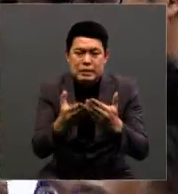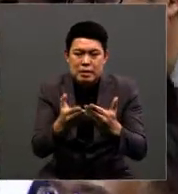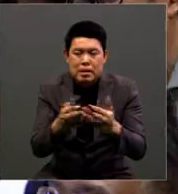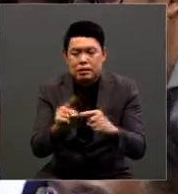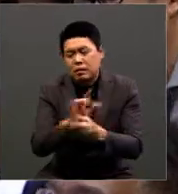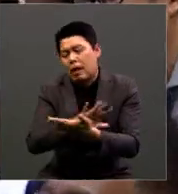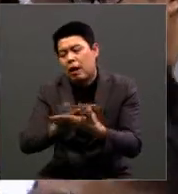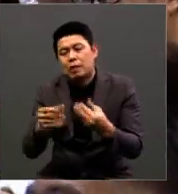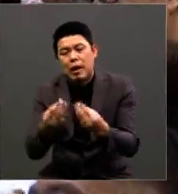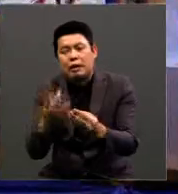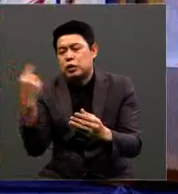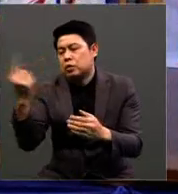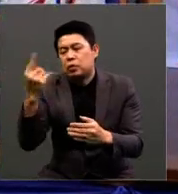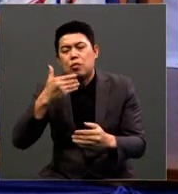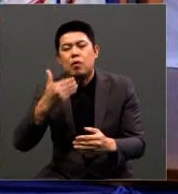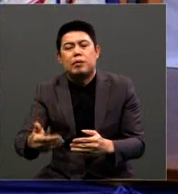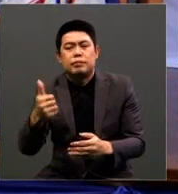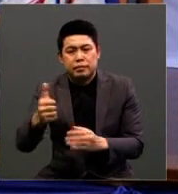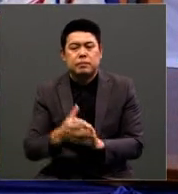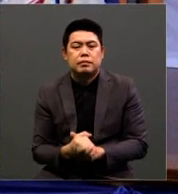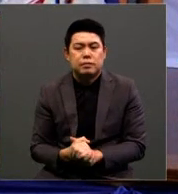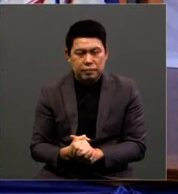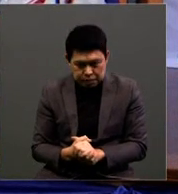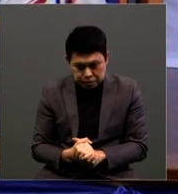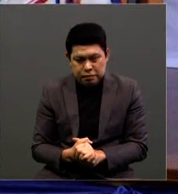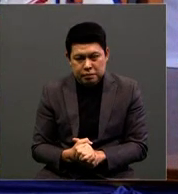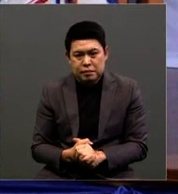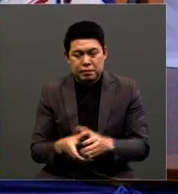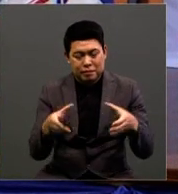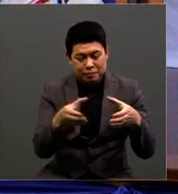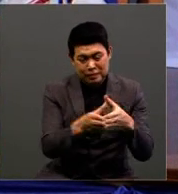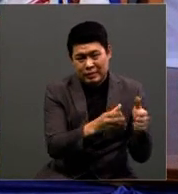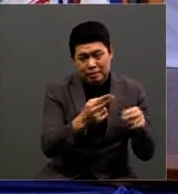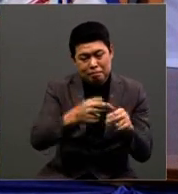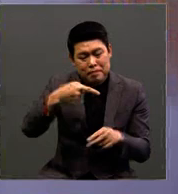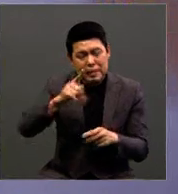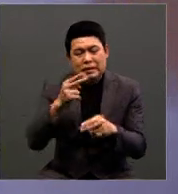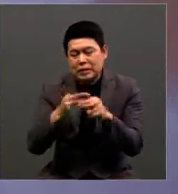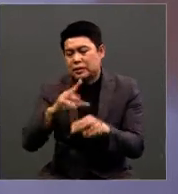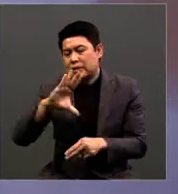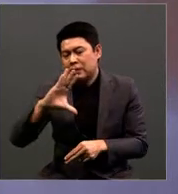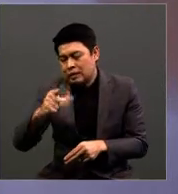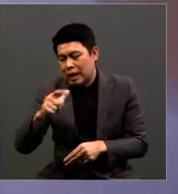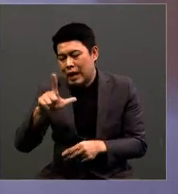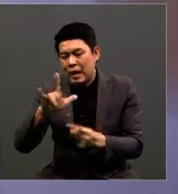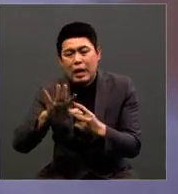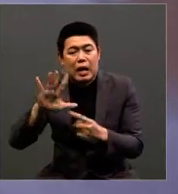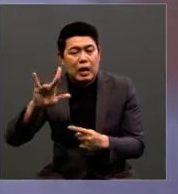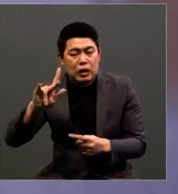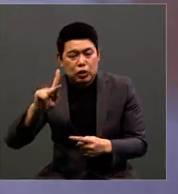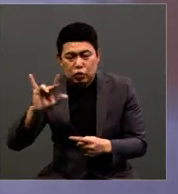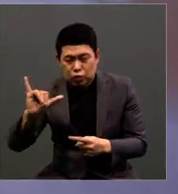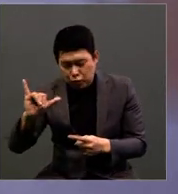งานสะอาดเพื่อการท่องเที่ยวอย่างยั่งยืนจากพรรคไทยภักดีนะครับนายชลาลอ่า